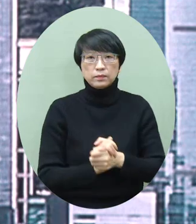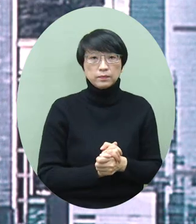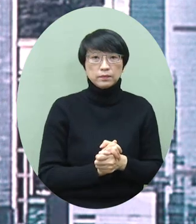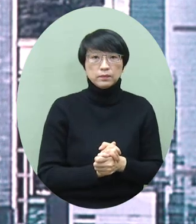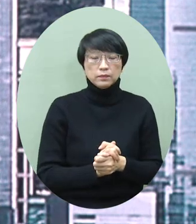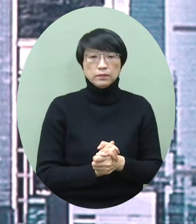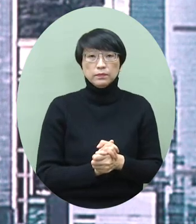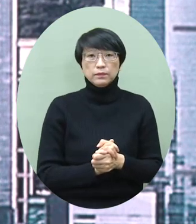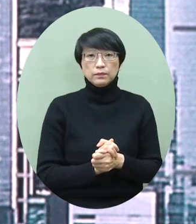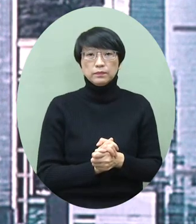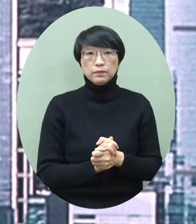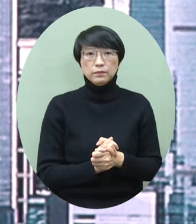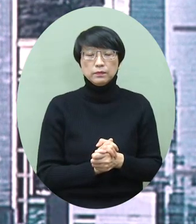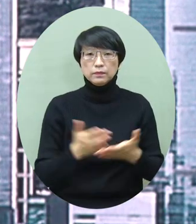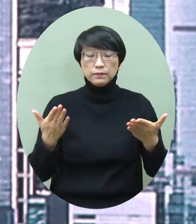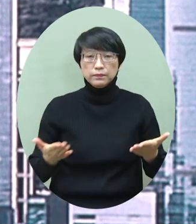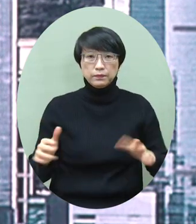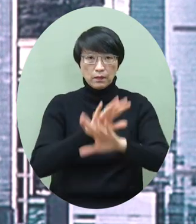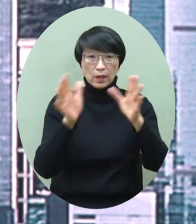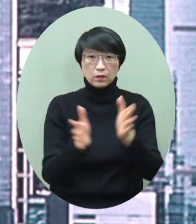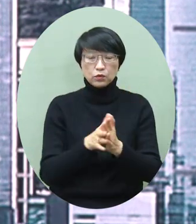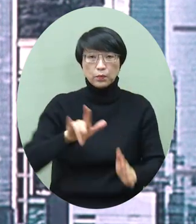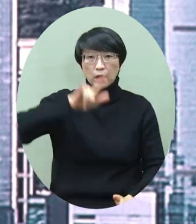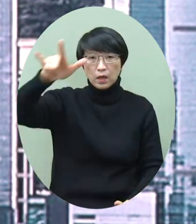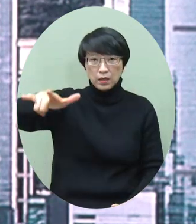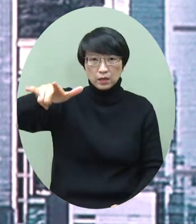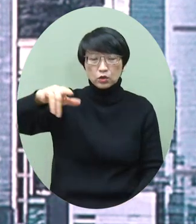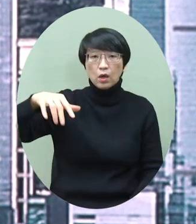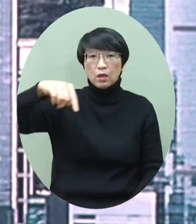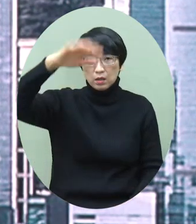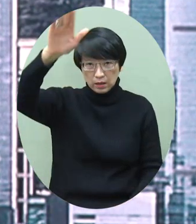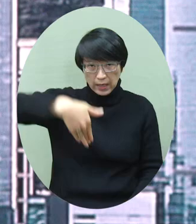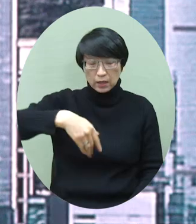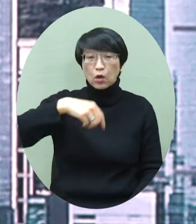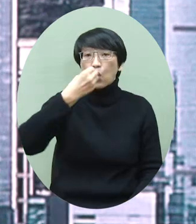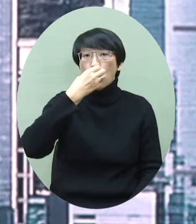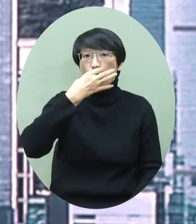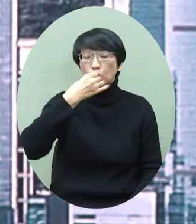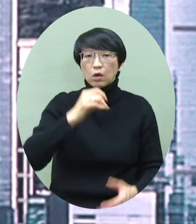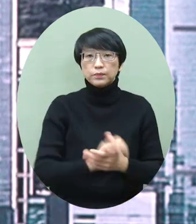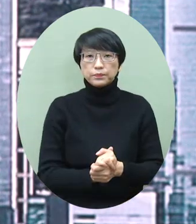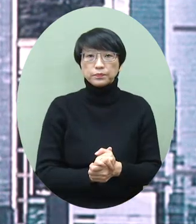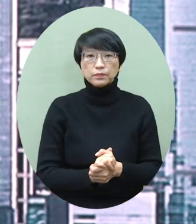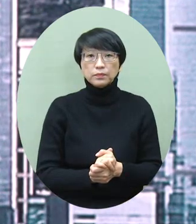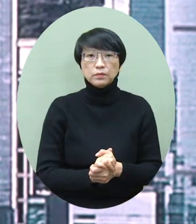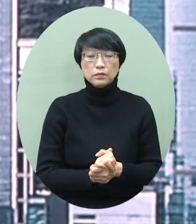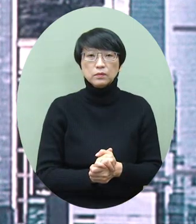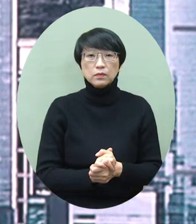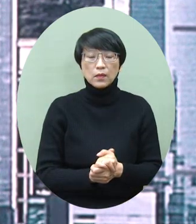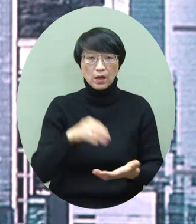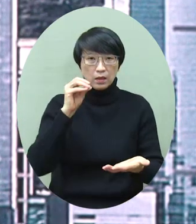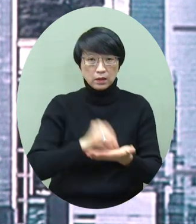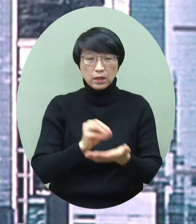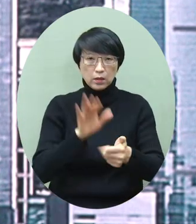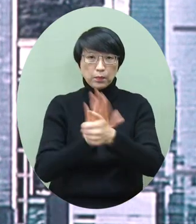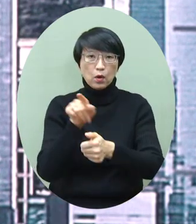講。目前所有喺機場抵港嘅人士，抵港之後咧就係必須進行呢個核